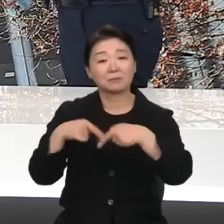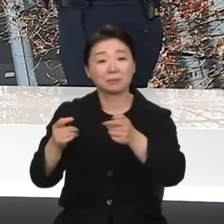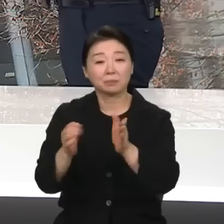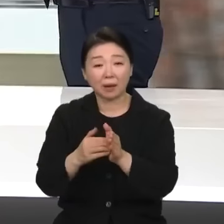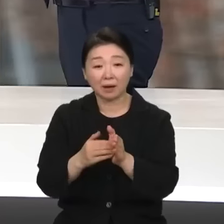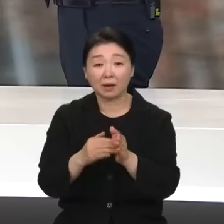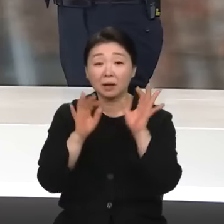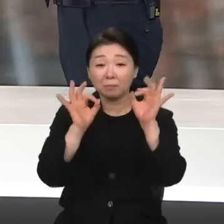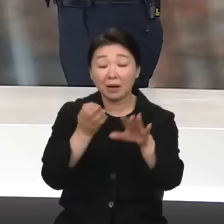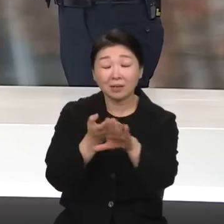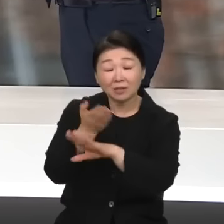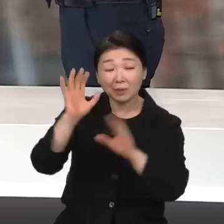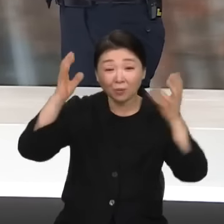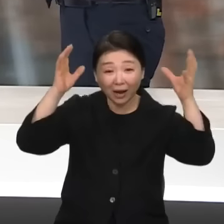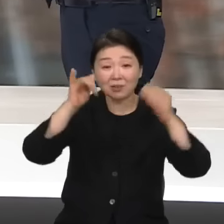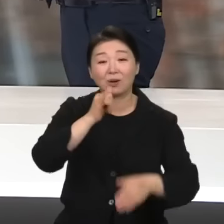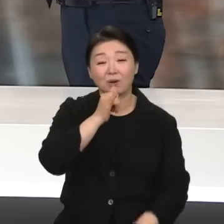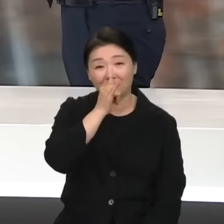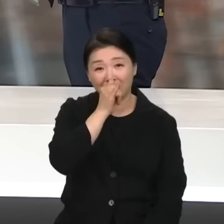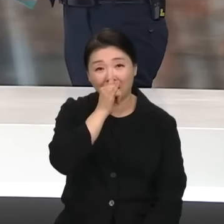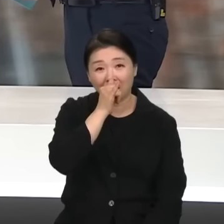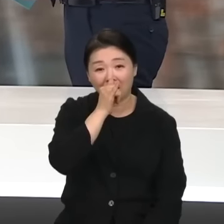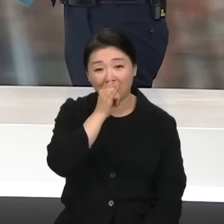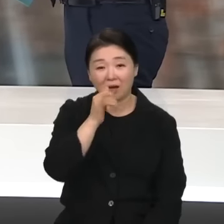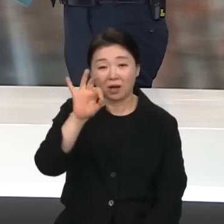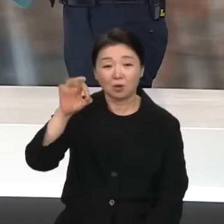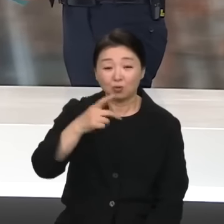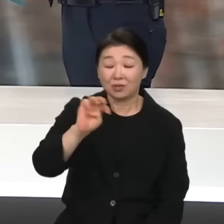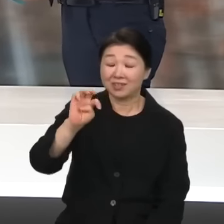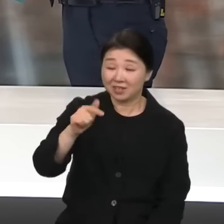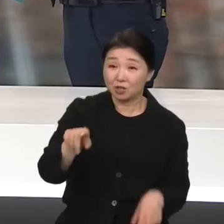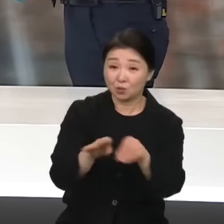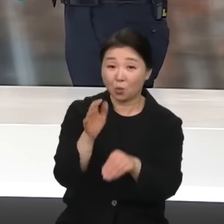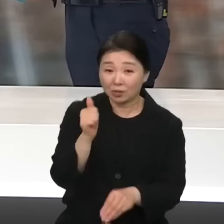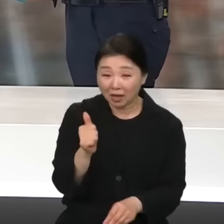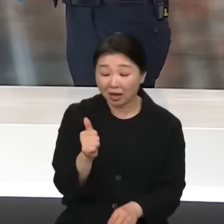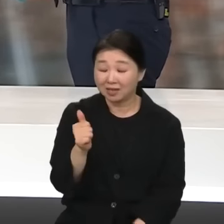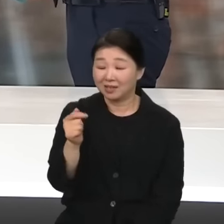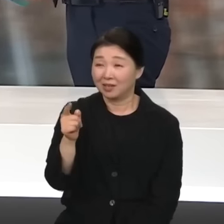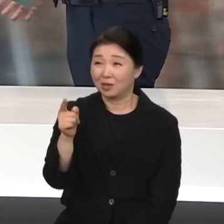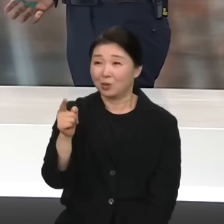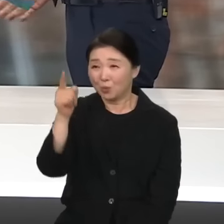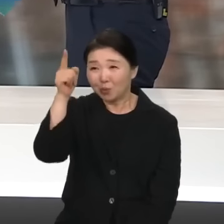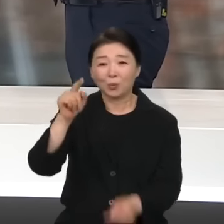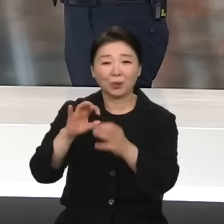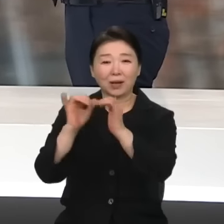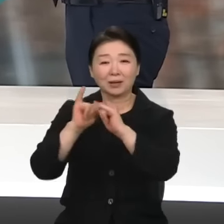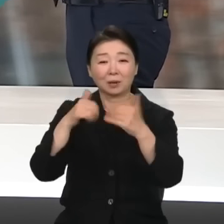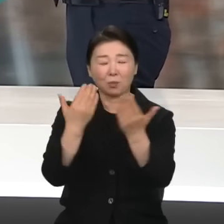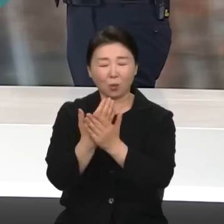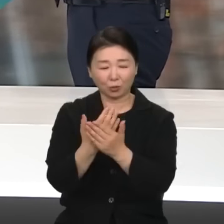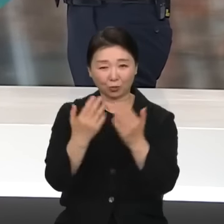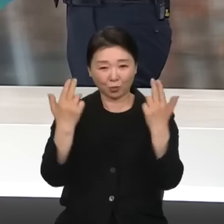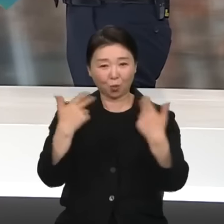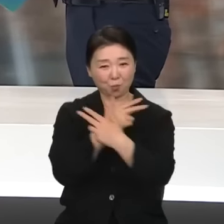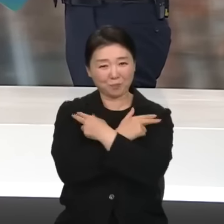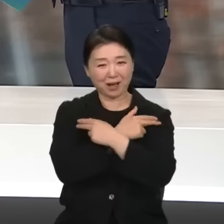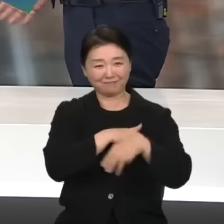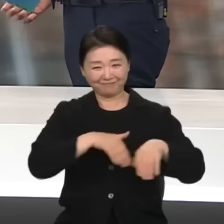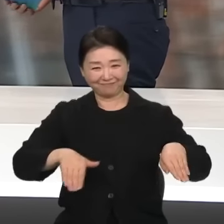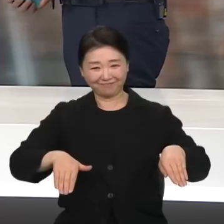그래서 뭐 선배님들 환영합니다라고 해서 윤희근 청장을 비롯해서 고위급 간부들이 이렇게 로비에서 제복을 입고 도열해서